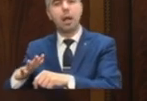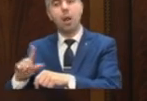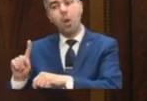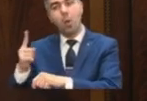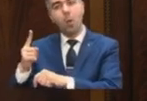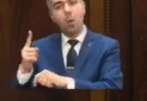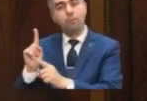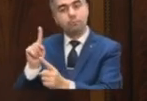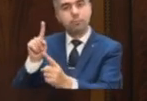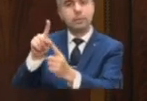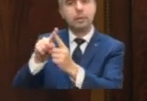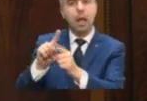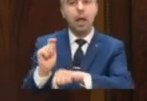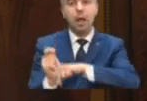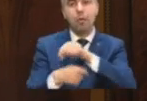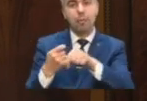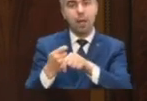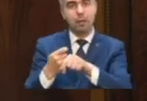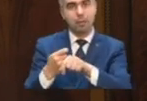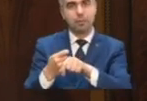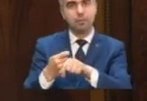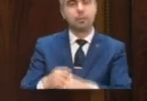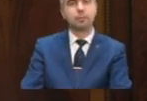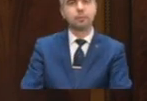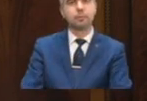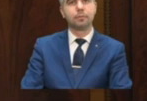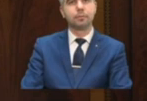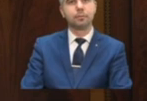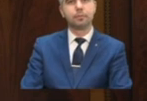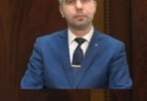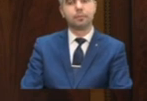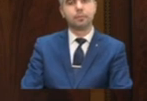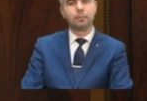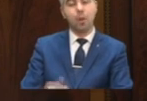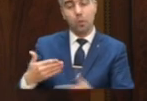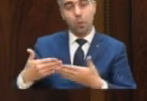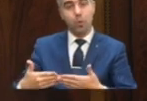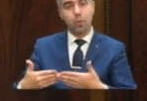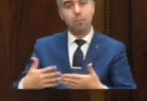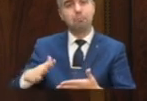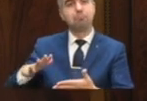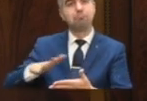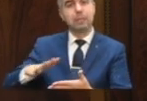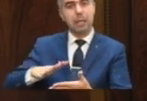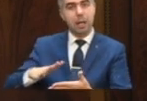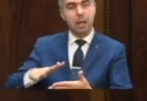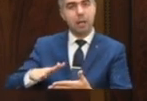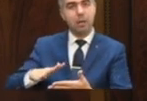إلى جات على خاطركم اليوم المدينة ولا لي